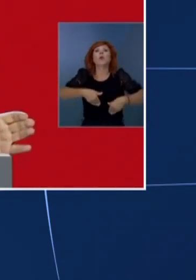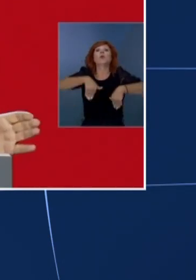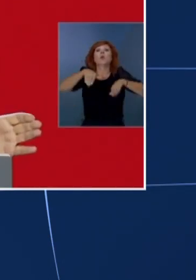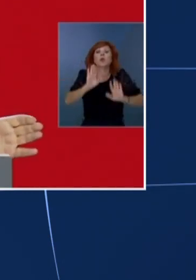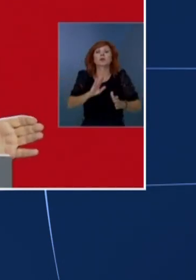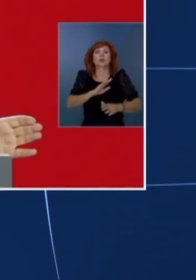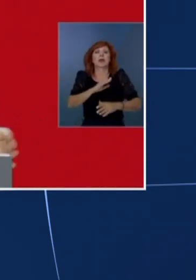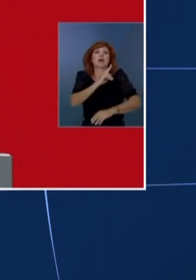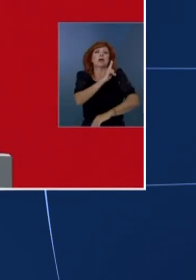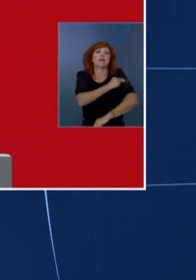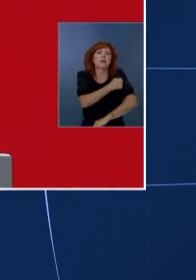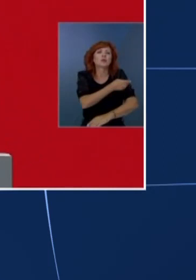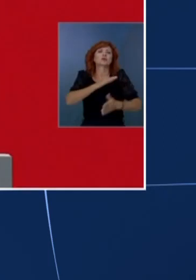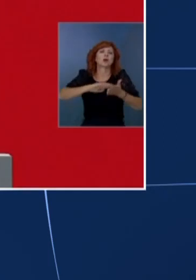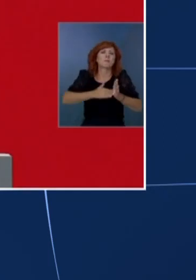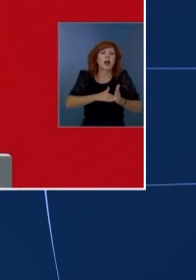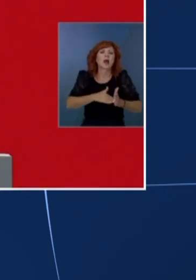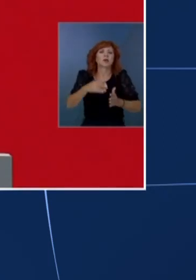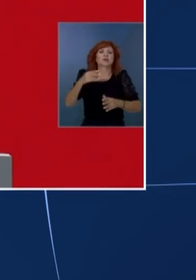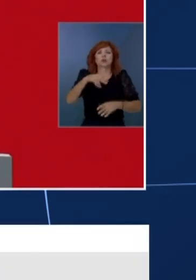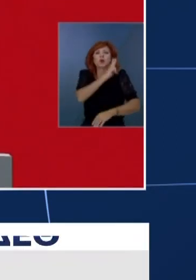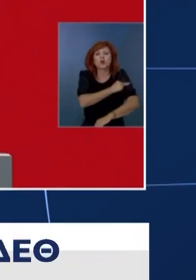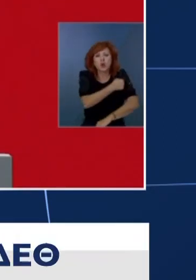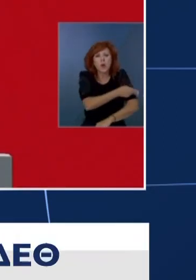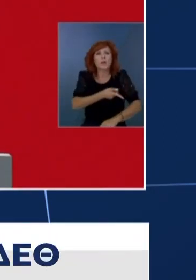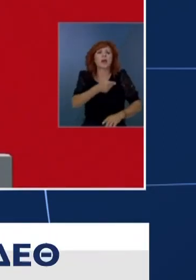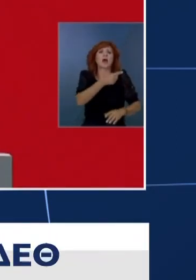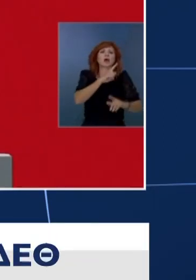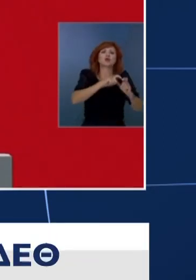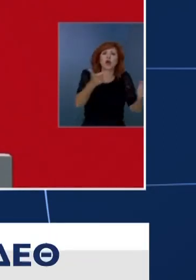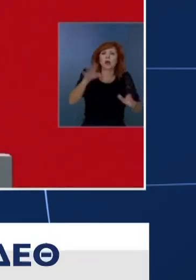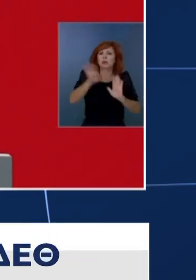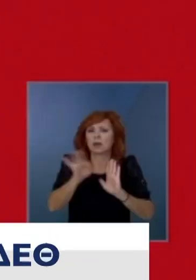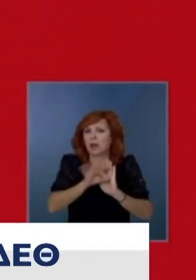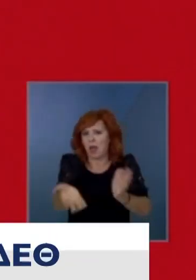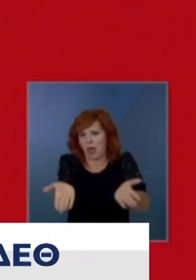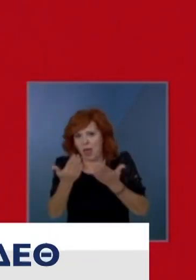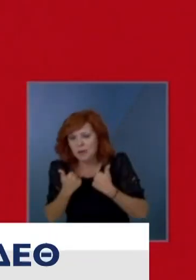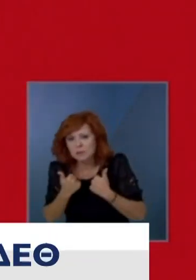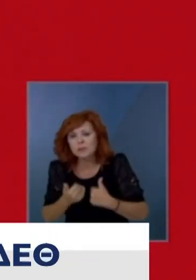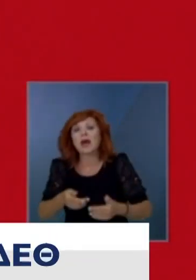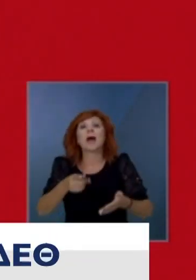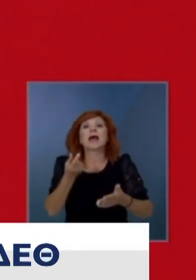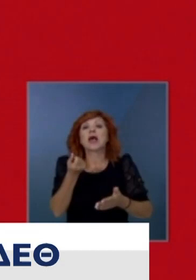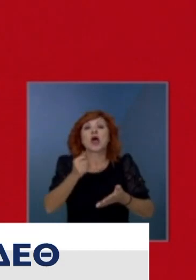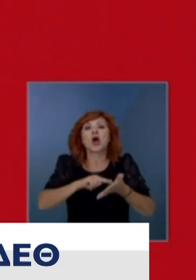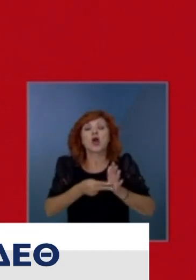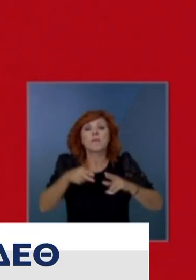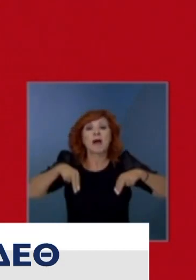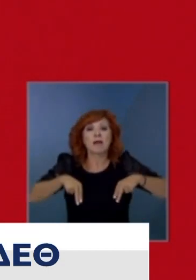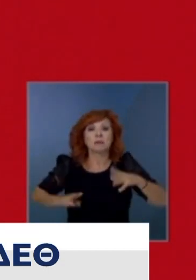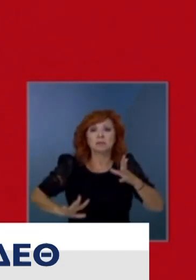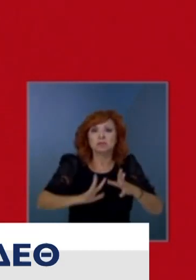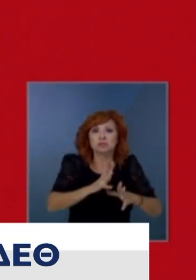βλέπετε, η ομιλία του ακόμα εξελίσσεται. Θα συνδεθούμε ζωντανά για να πάρουμε μια ακόμη γεύση. Ούτε η οικονομική δραστηριότητα υποστηρίζουν. Το